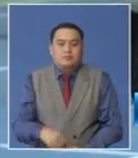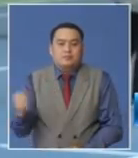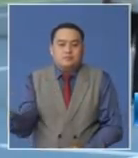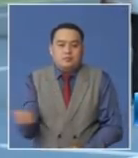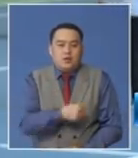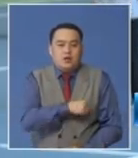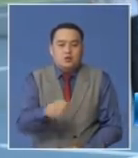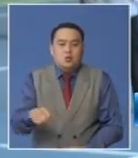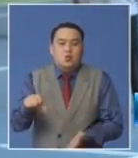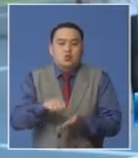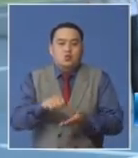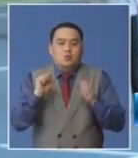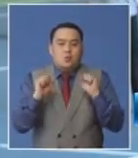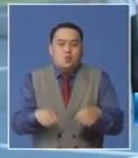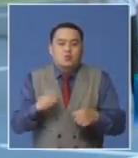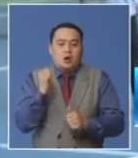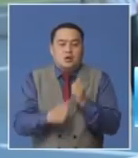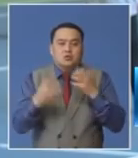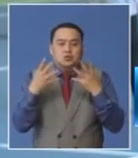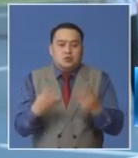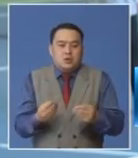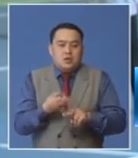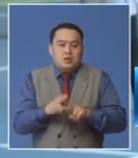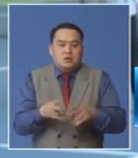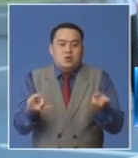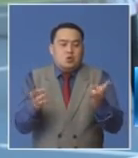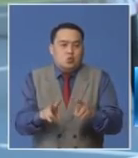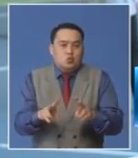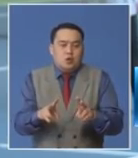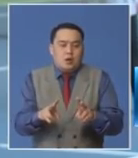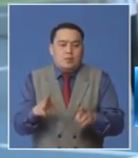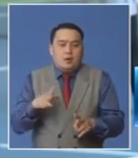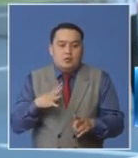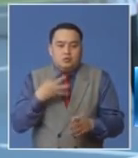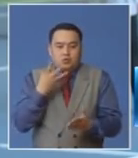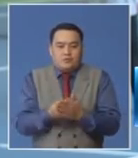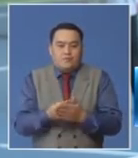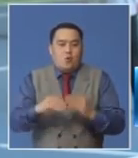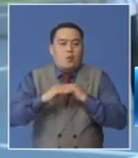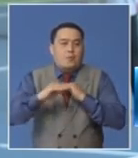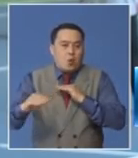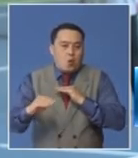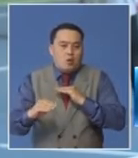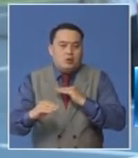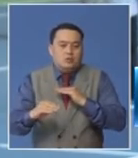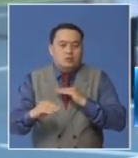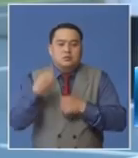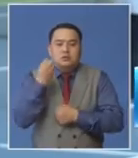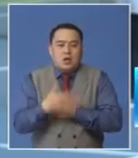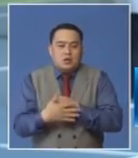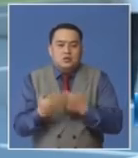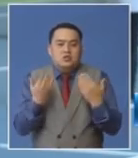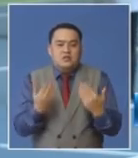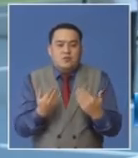присутствовать вашей жизни может практически каждый день для этого не нужно иметь собственный корт или целый теннисный центр